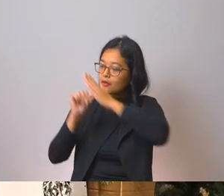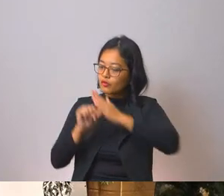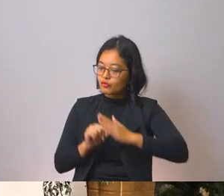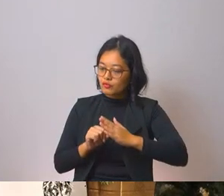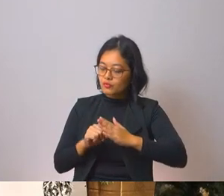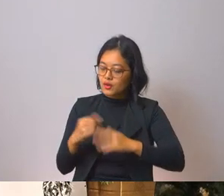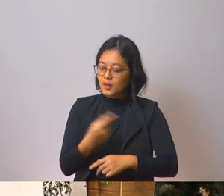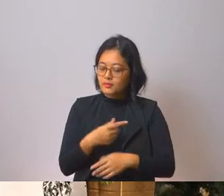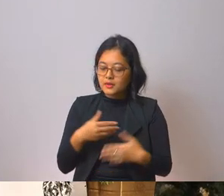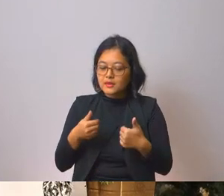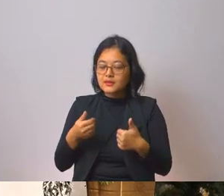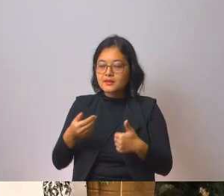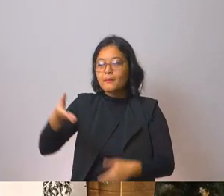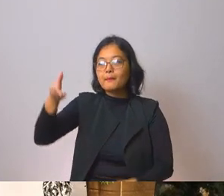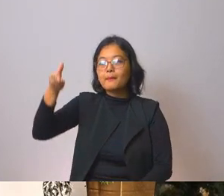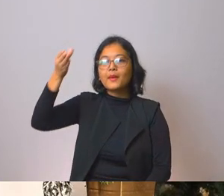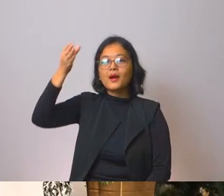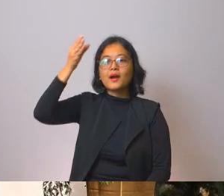mampu mengerti,